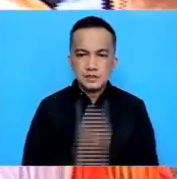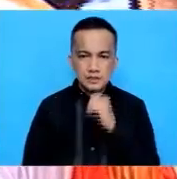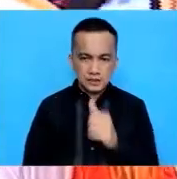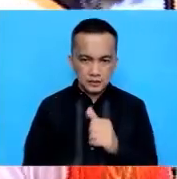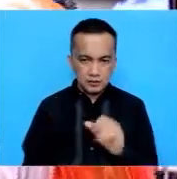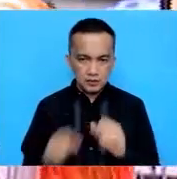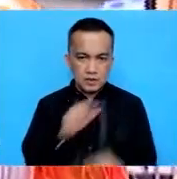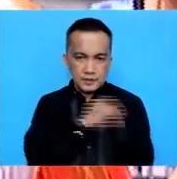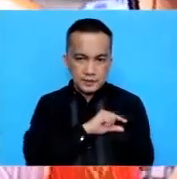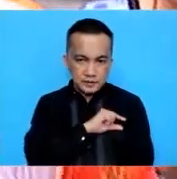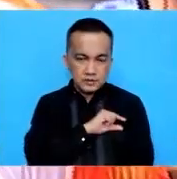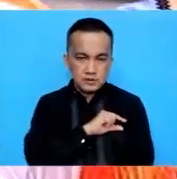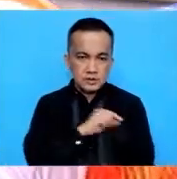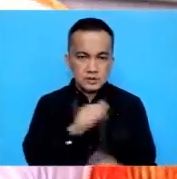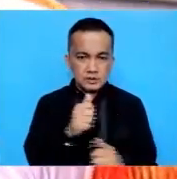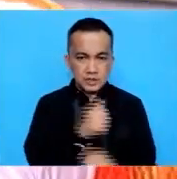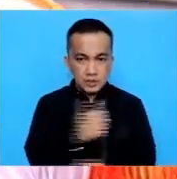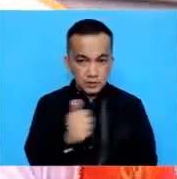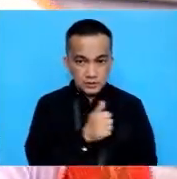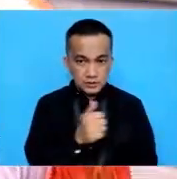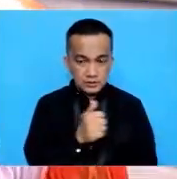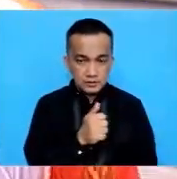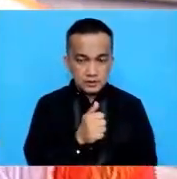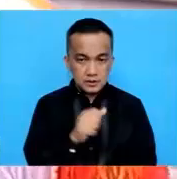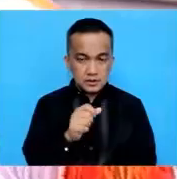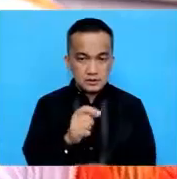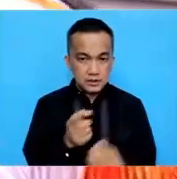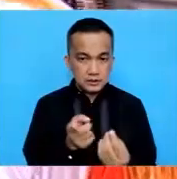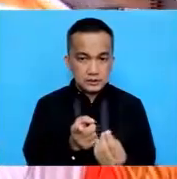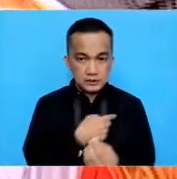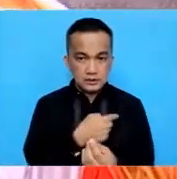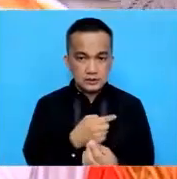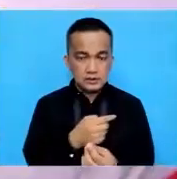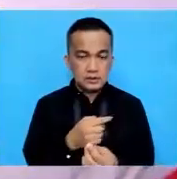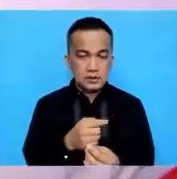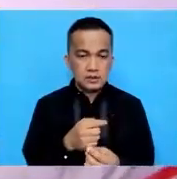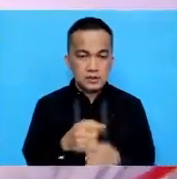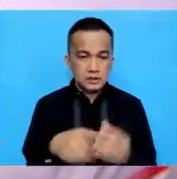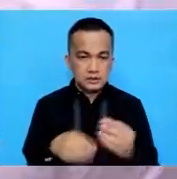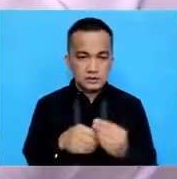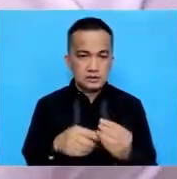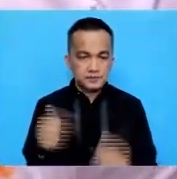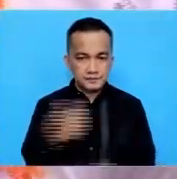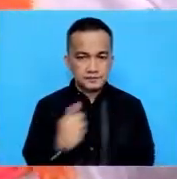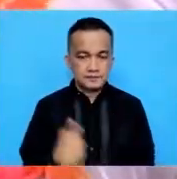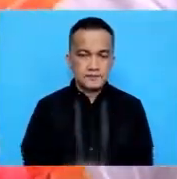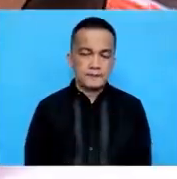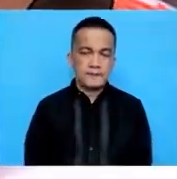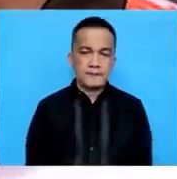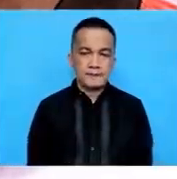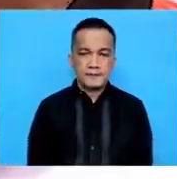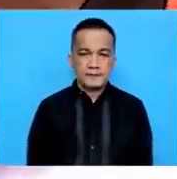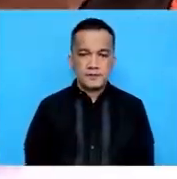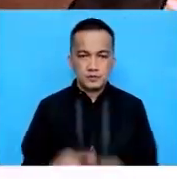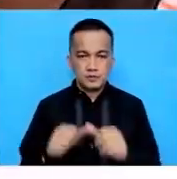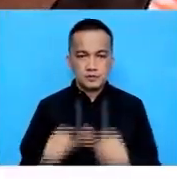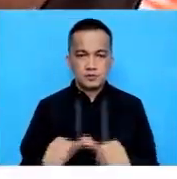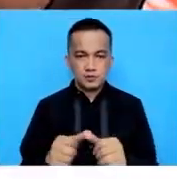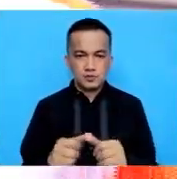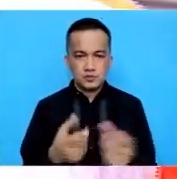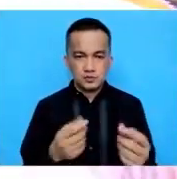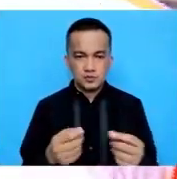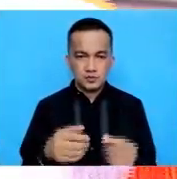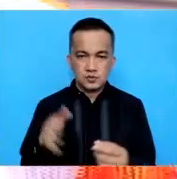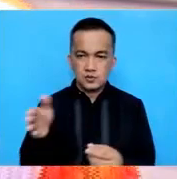mga allowances. Kumbaga napuporfit yung mga additional allowances. Tuloy-tuloy daw ang gagawing pag-iikot ni Dizon sa